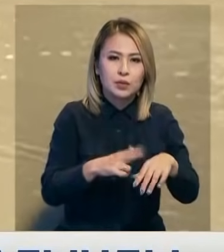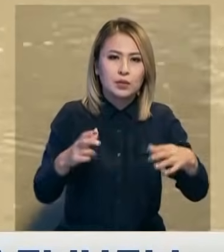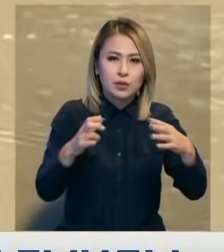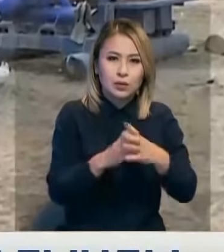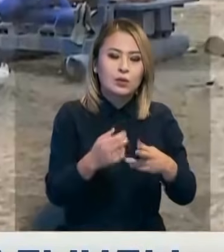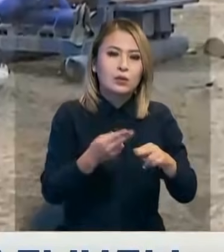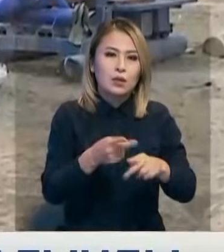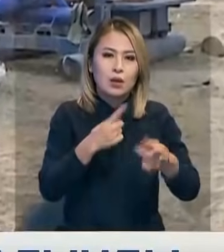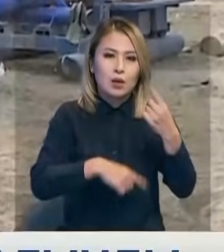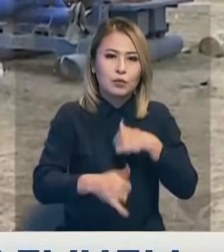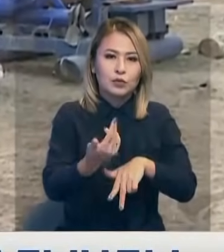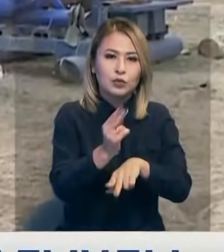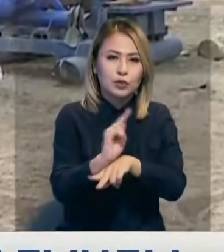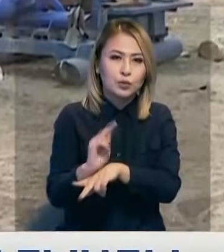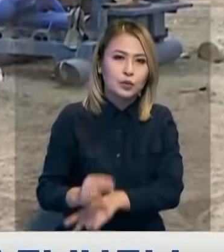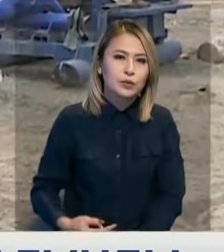қалпына келтіруге міндеттелді.